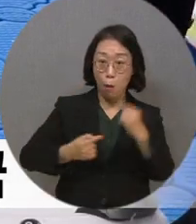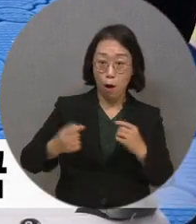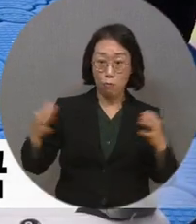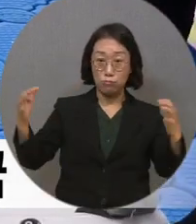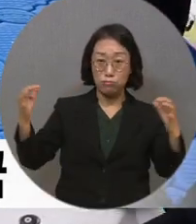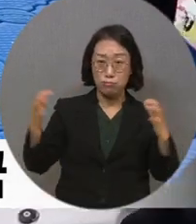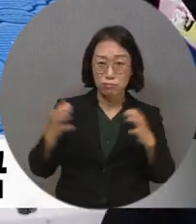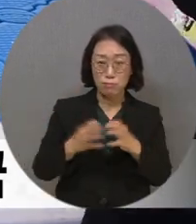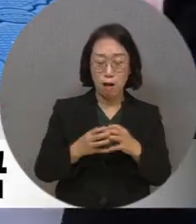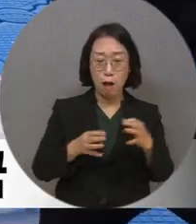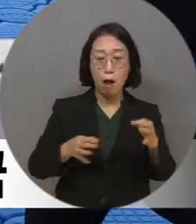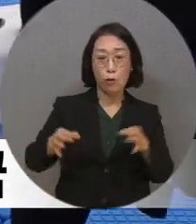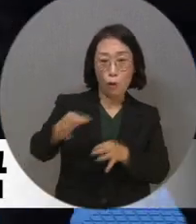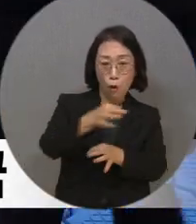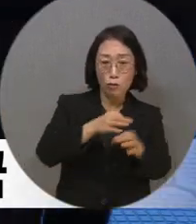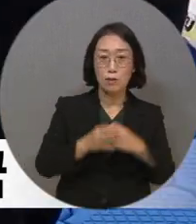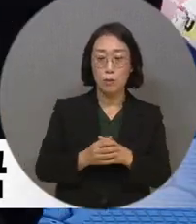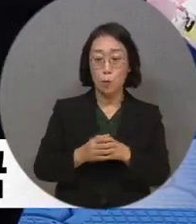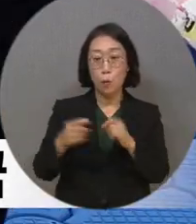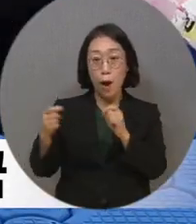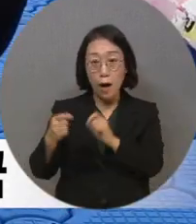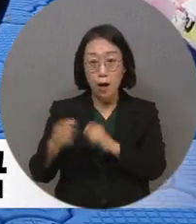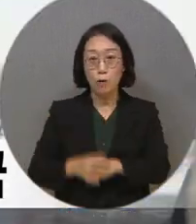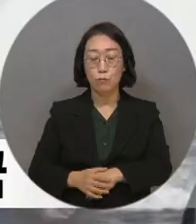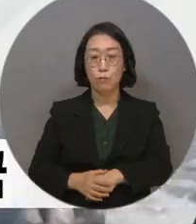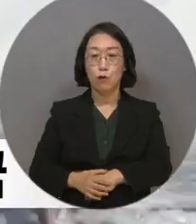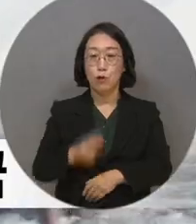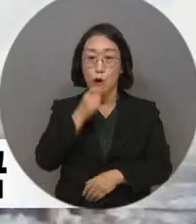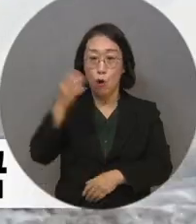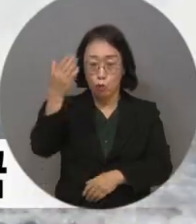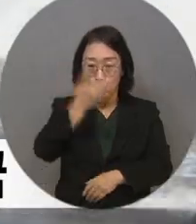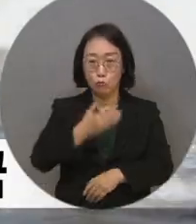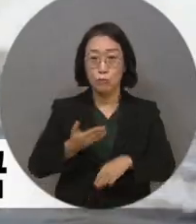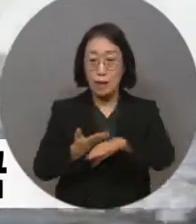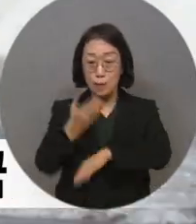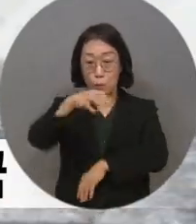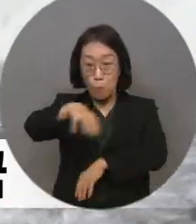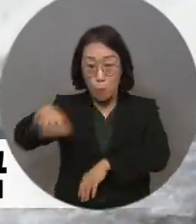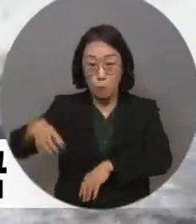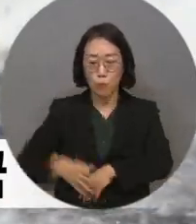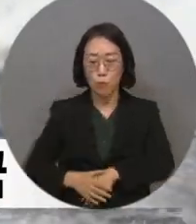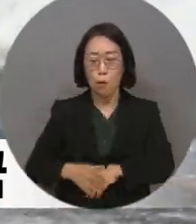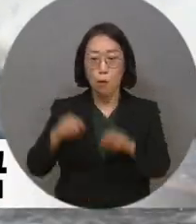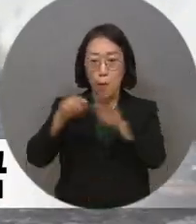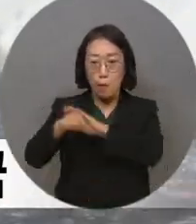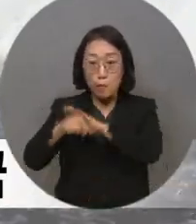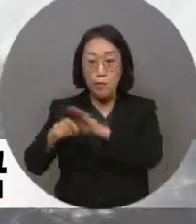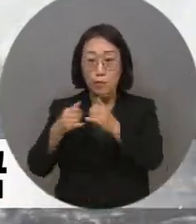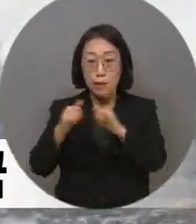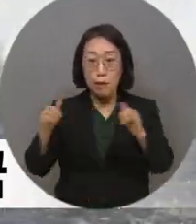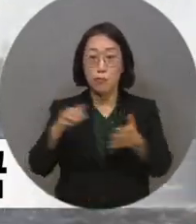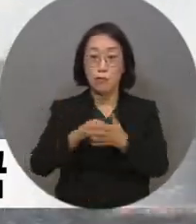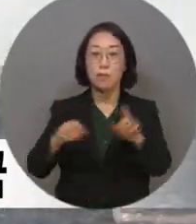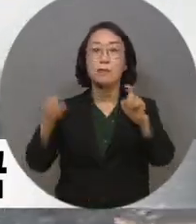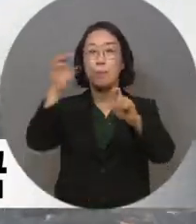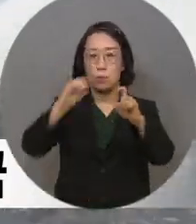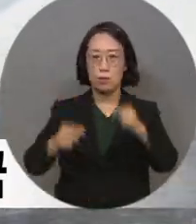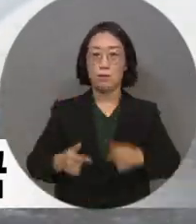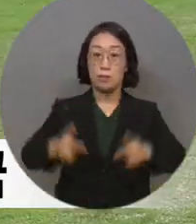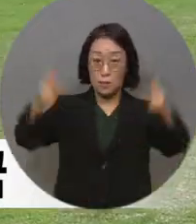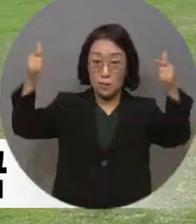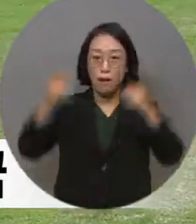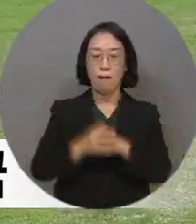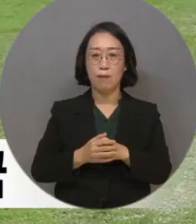상권은 물론 여수, 보성, 고흥 등 인근 지역 방문자가 지난해 대비 평균 10% 이상 증가하는